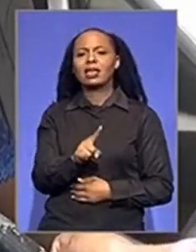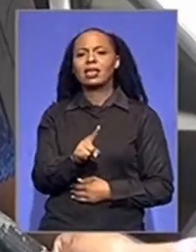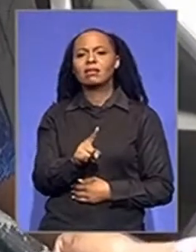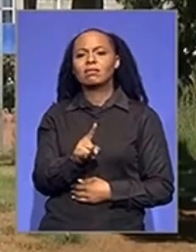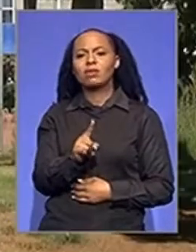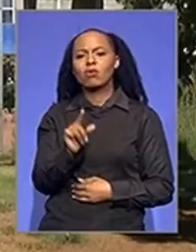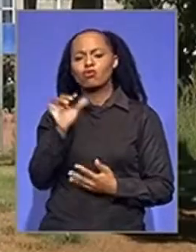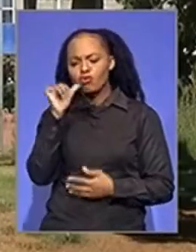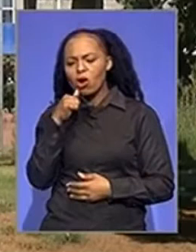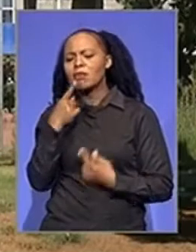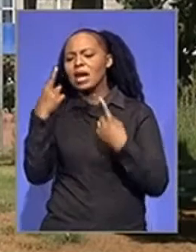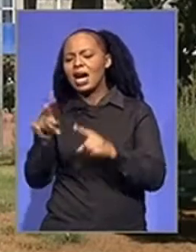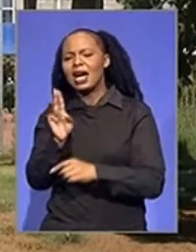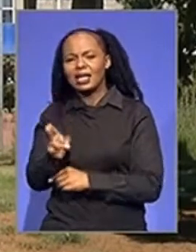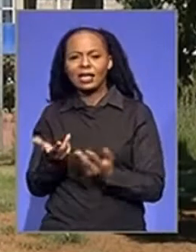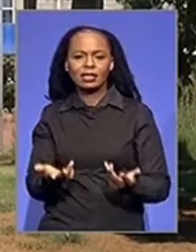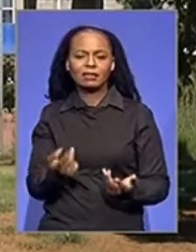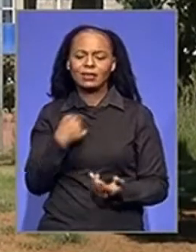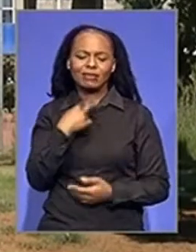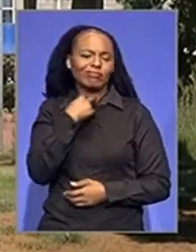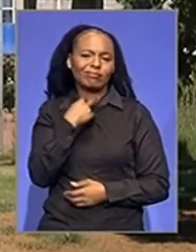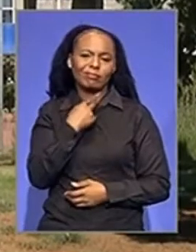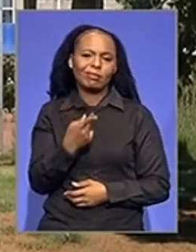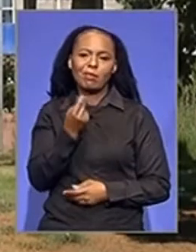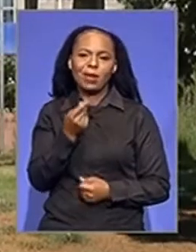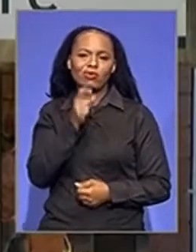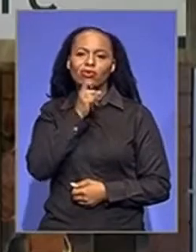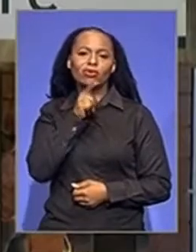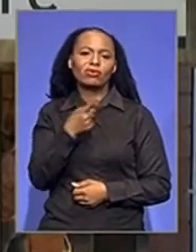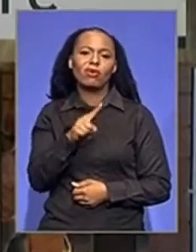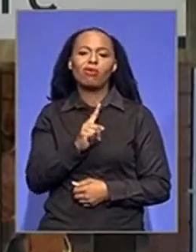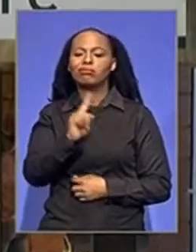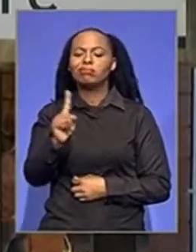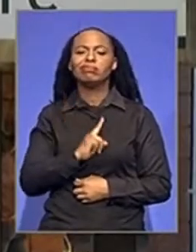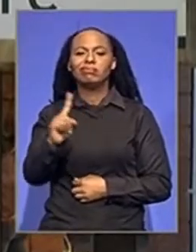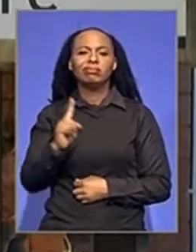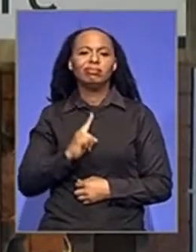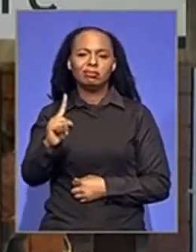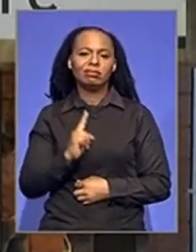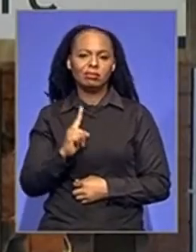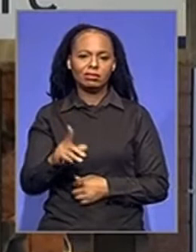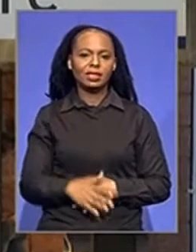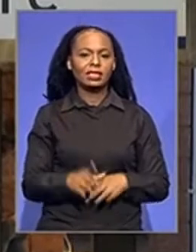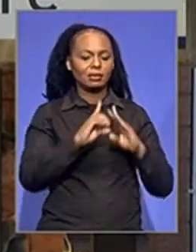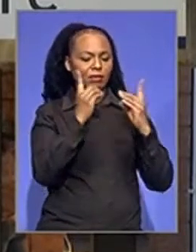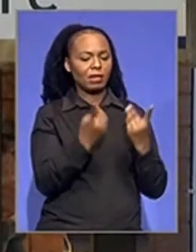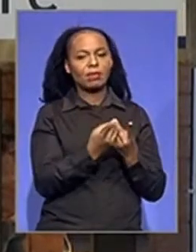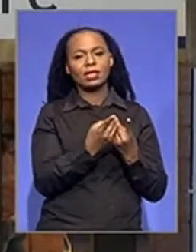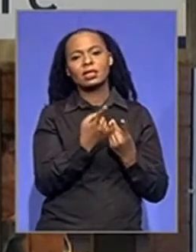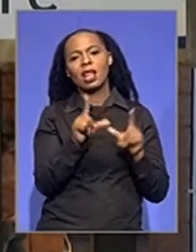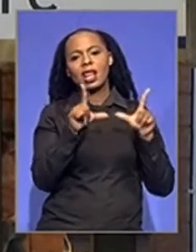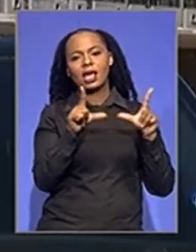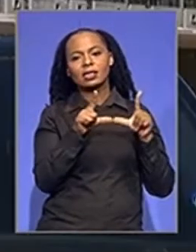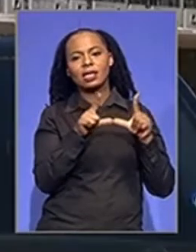Velco. Kgoro ya dinamelo e di dira tšohle matleng a yona go šireletša bašomi le go hlankela setšhaba le ge lebaganne